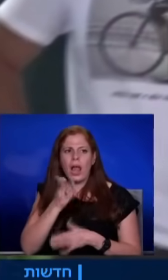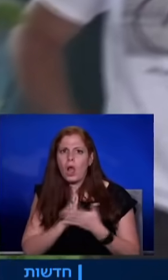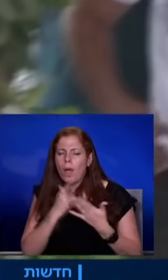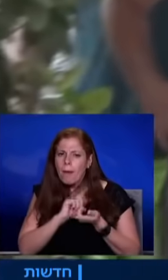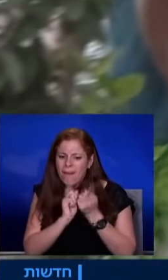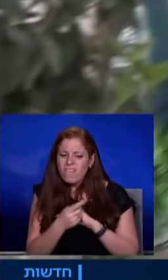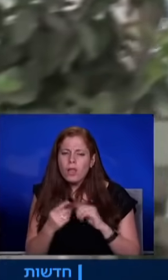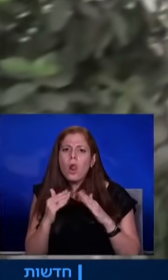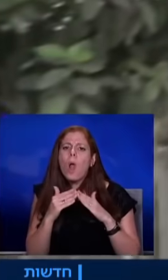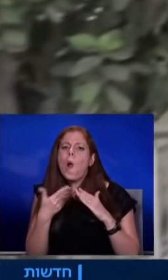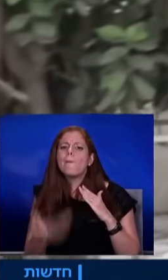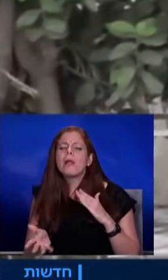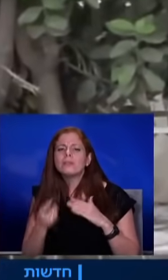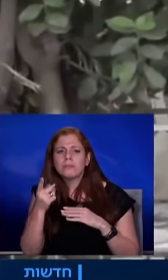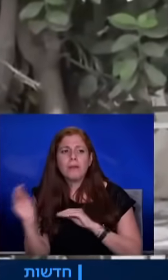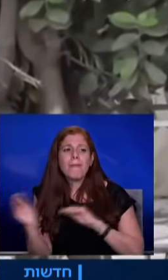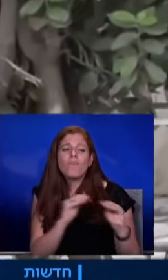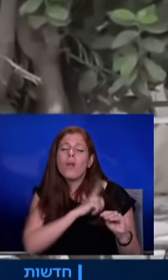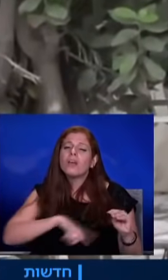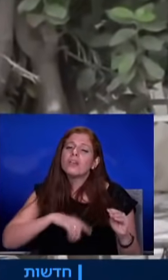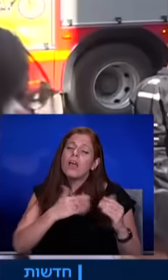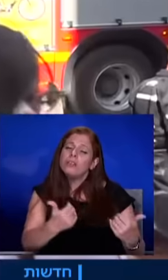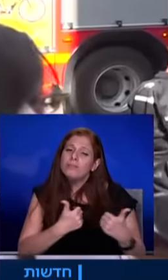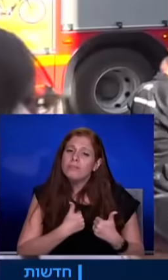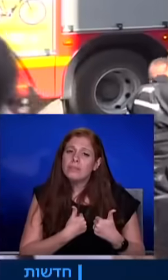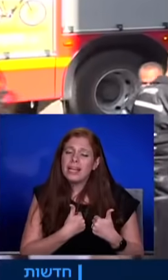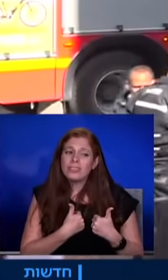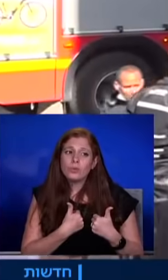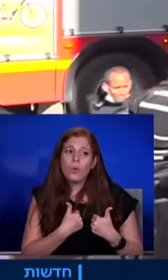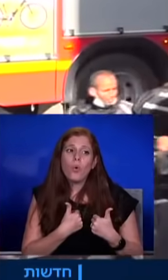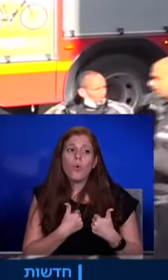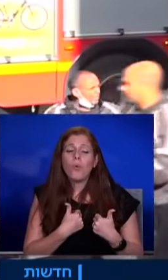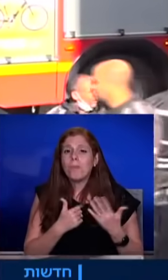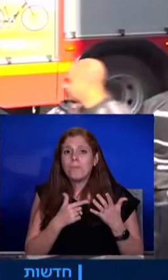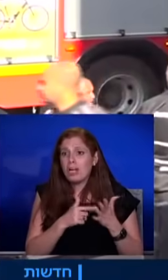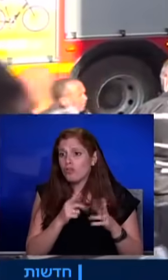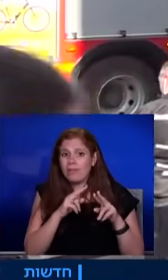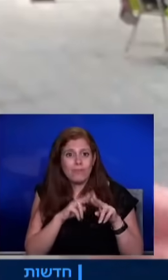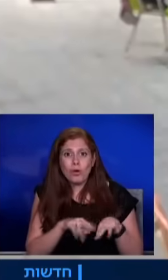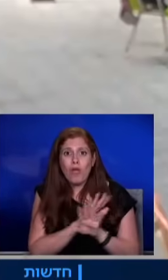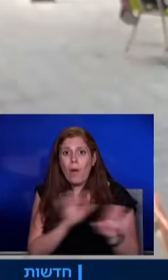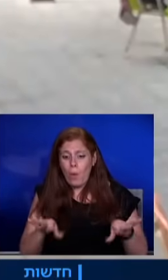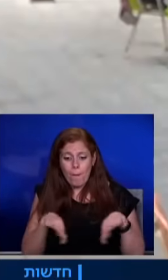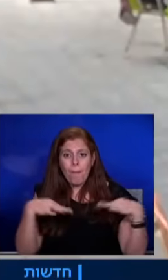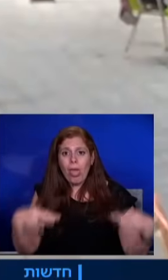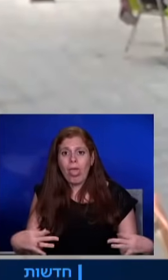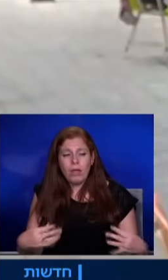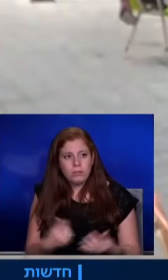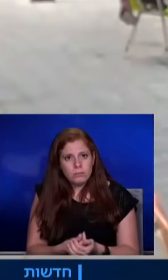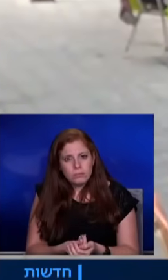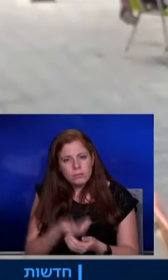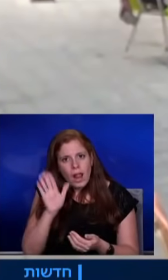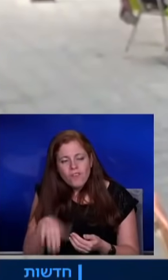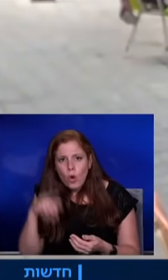הם פנו לעירייה שתעזור להם ברגעים הקשים האלה, כמי שנותרו בבת אחת חסרי כל. לפחות שידאגו